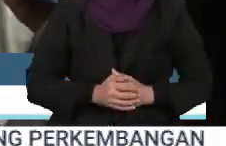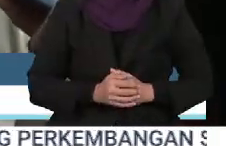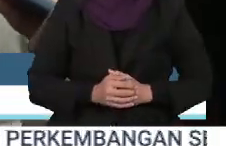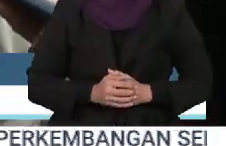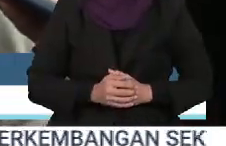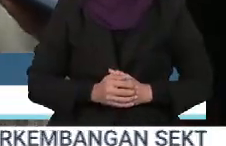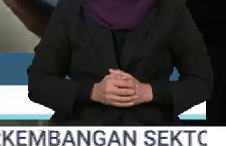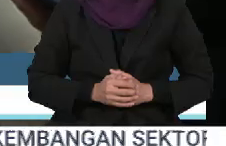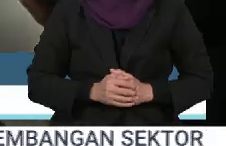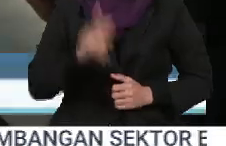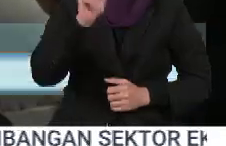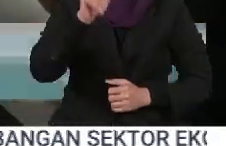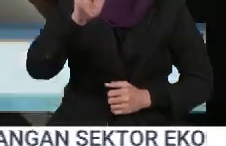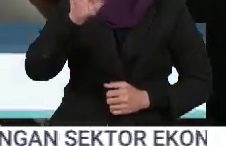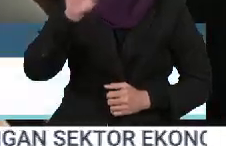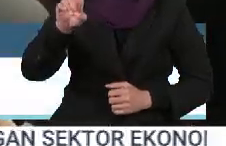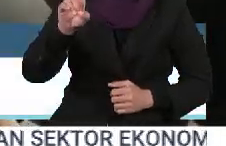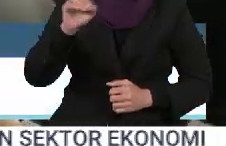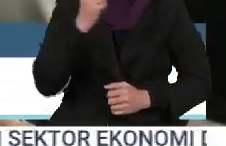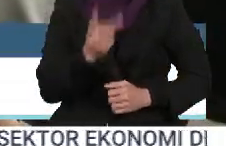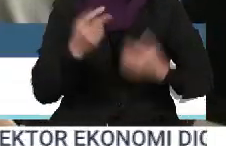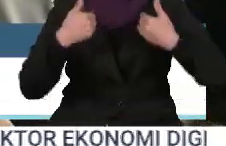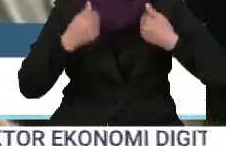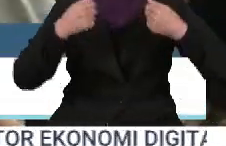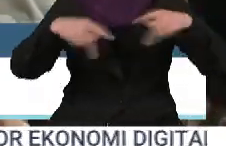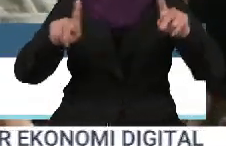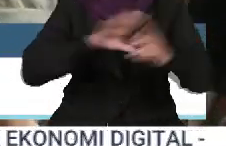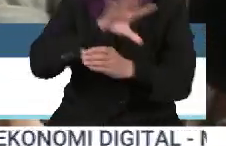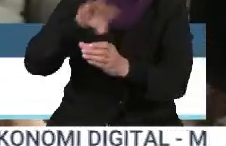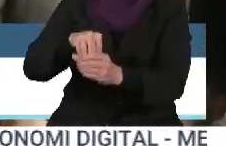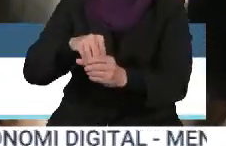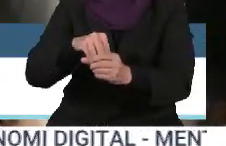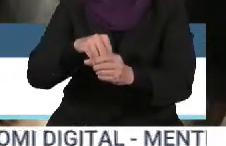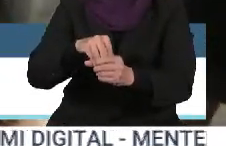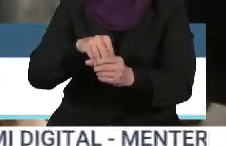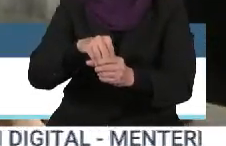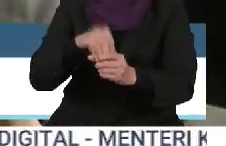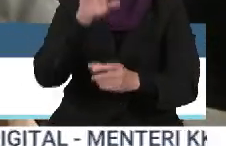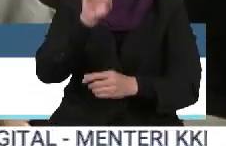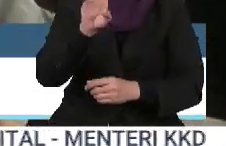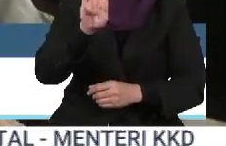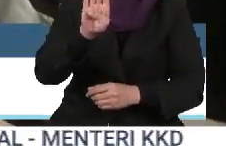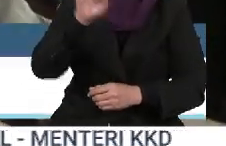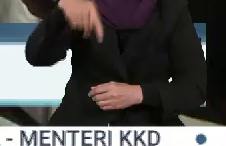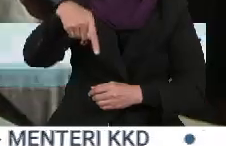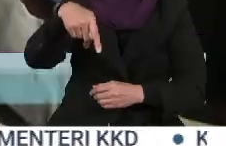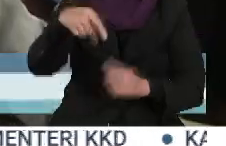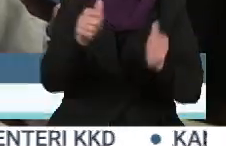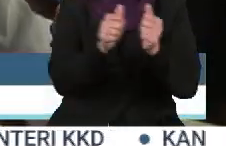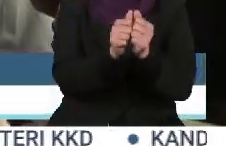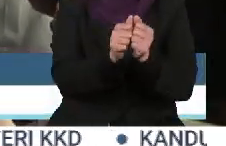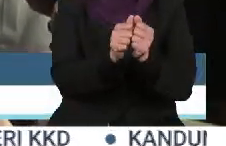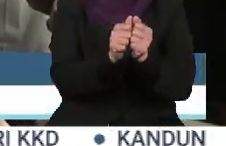Bagi Kementerian Komunikasi dan Digital, saya lihat ada peluang untuk libatkan seperti yang saya ada sebut sebelum ni, Dewan Bahasa dan Pustaka bersama